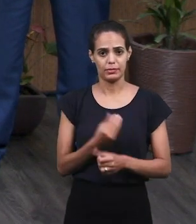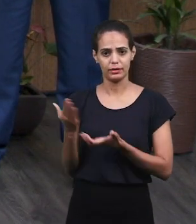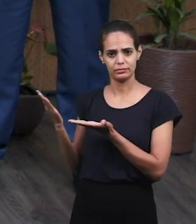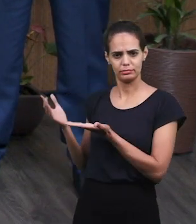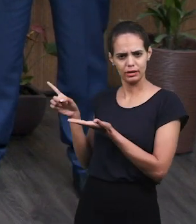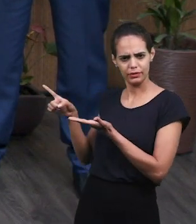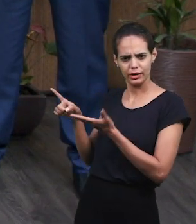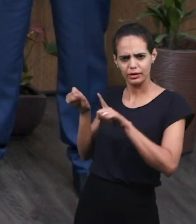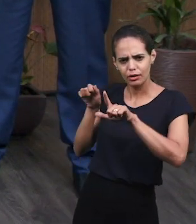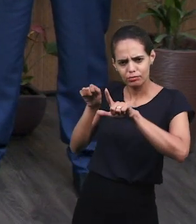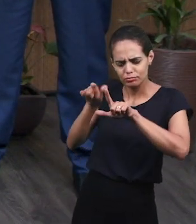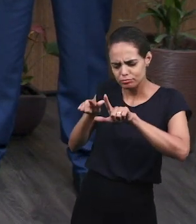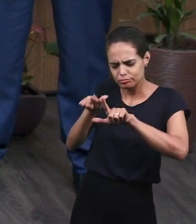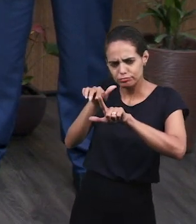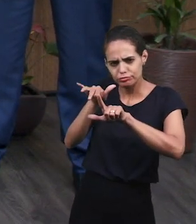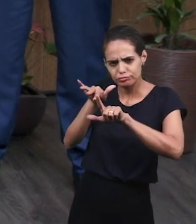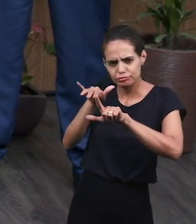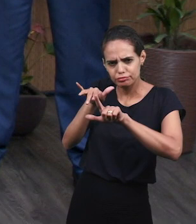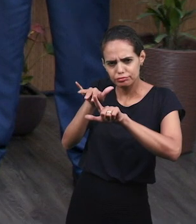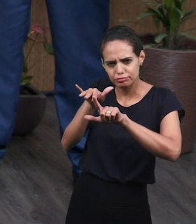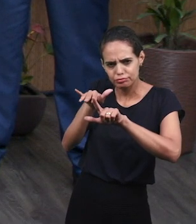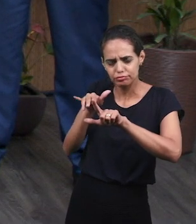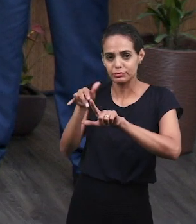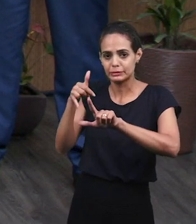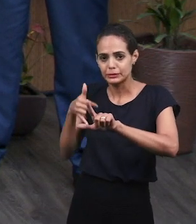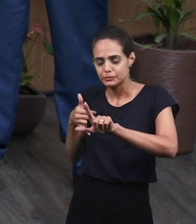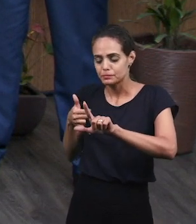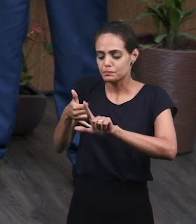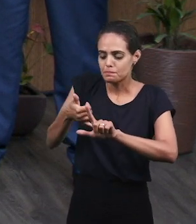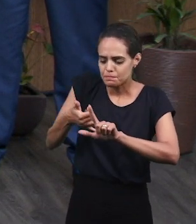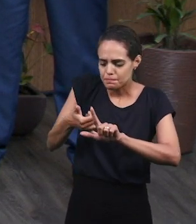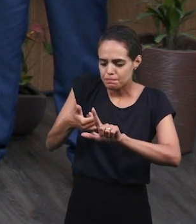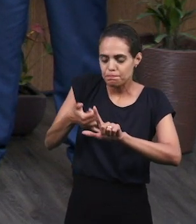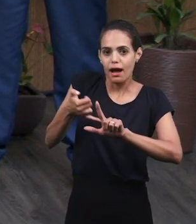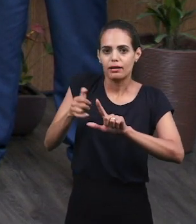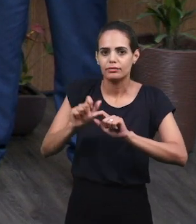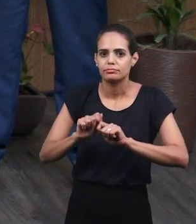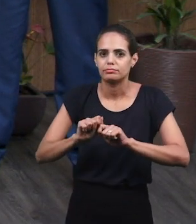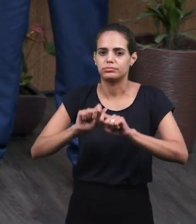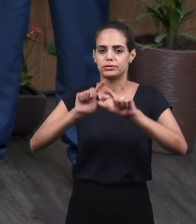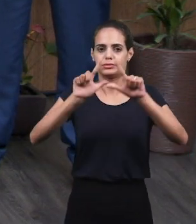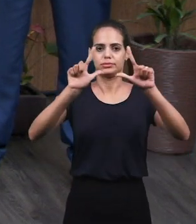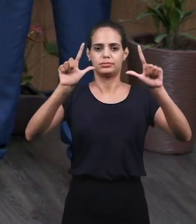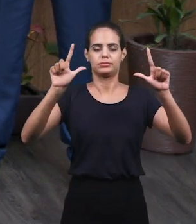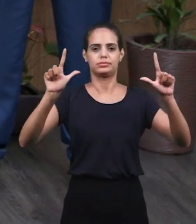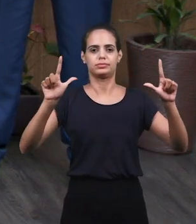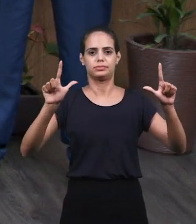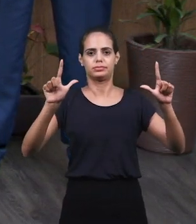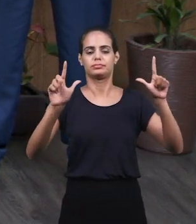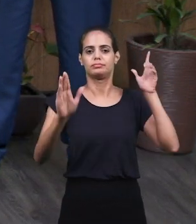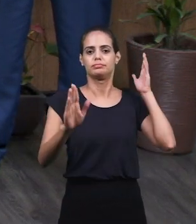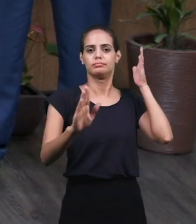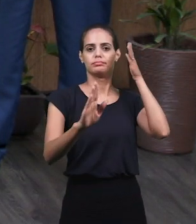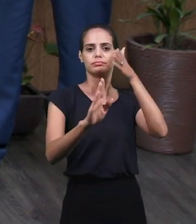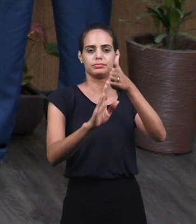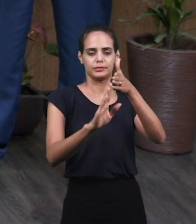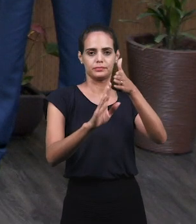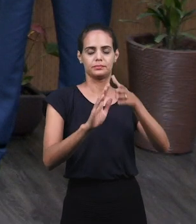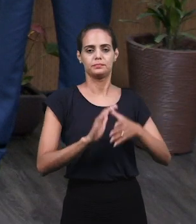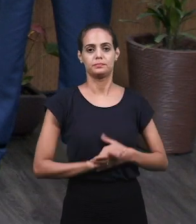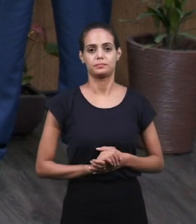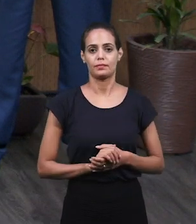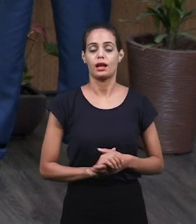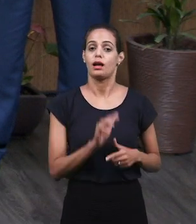voyez à l'écran, un QR code, il suffit d'approcher la caméra de votre smartphone, de ce QR code, et vous allez